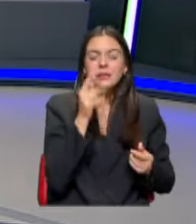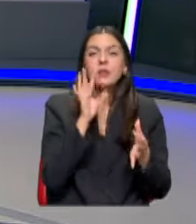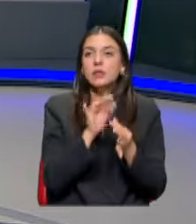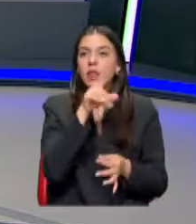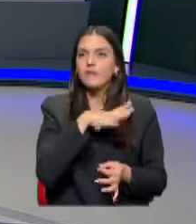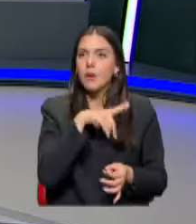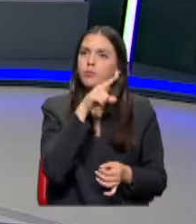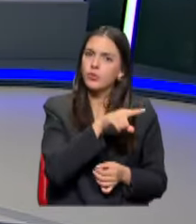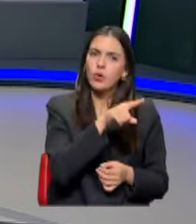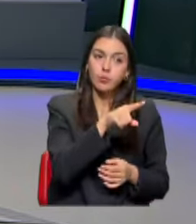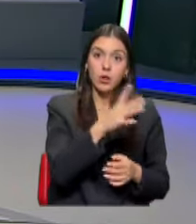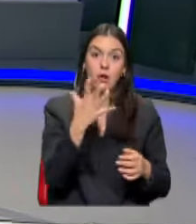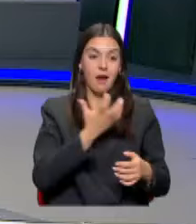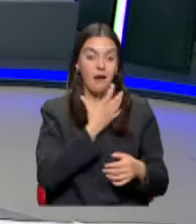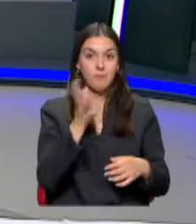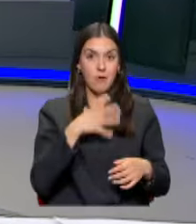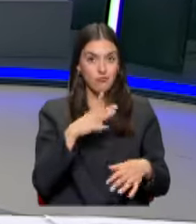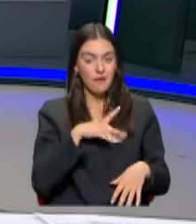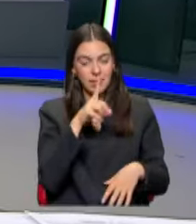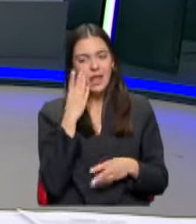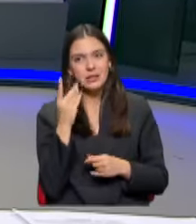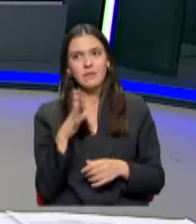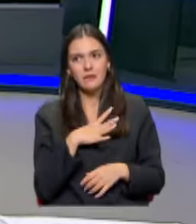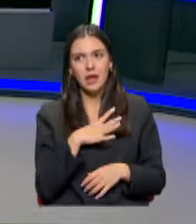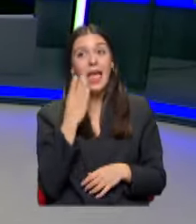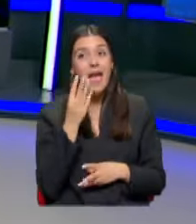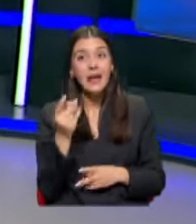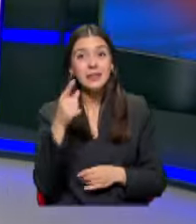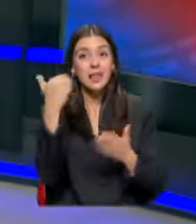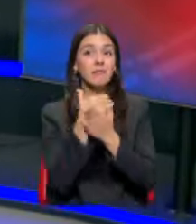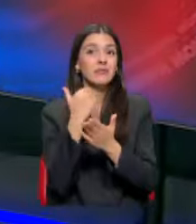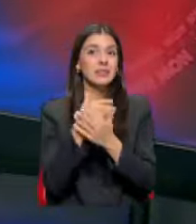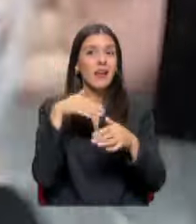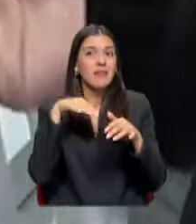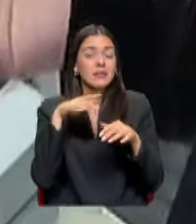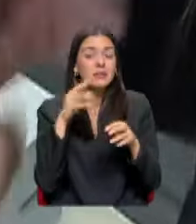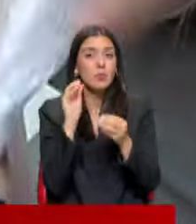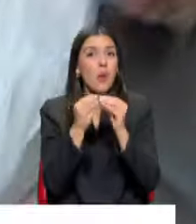Bunlar egemenleri, bir de ezilenleri var. Ezilenleri de kredi kartı esareti içinde.